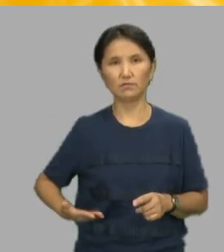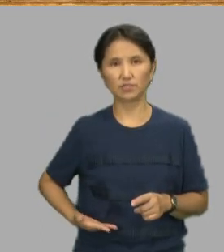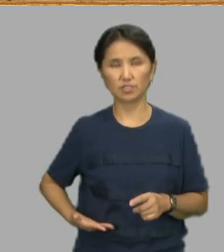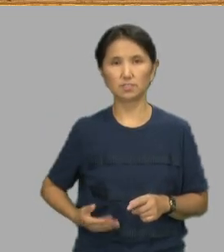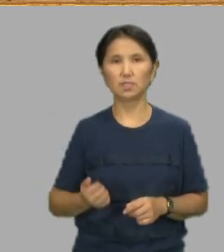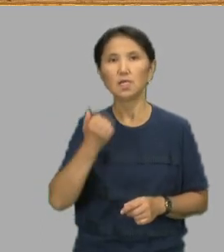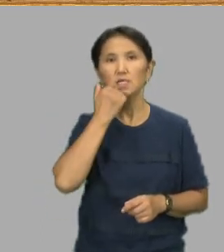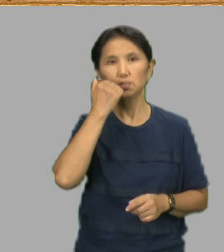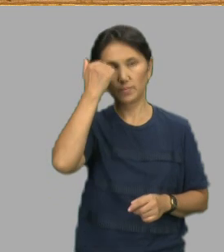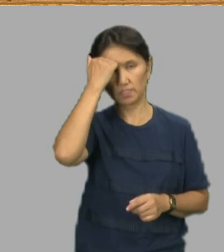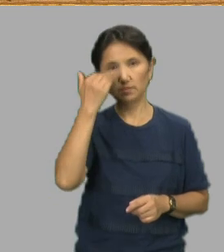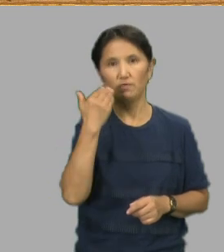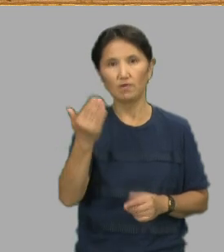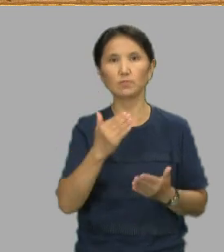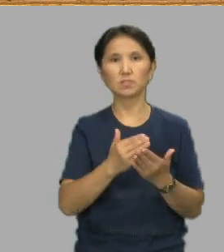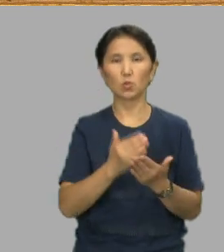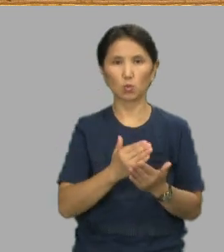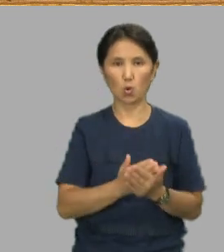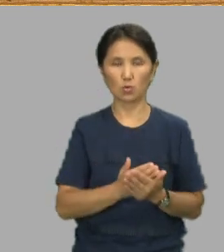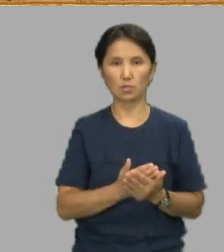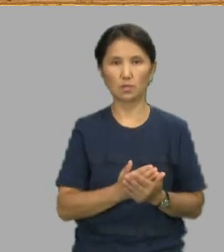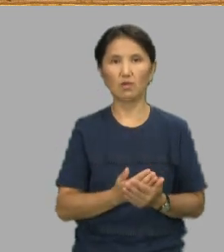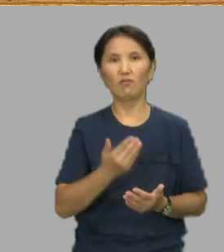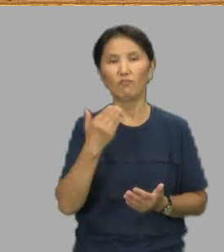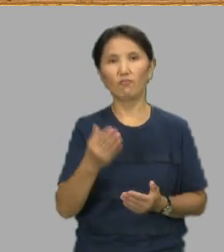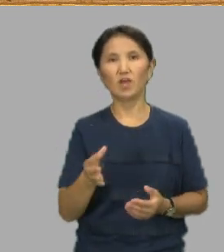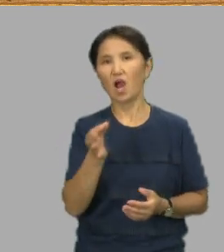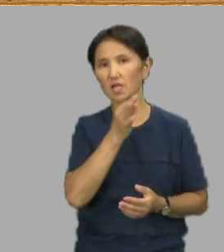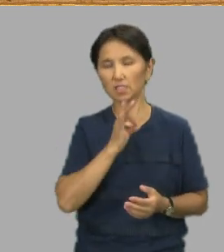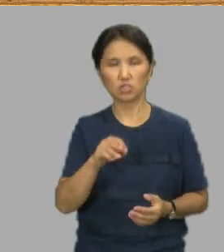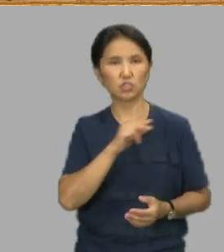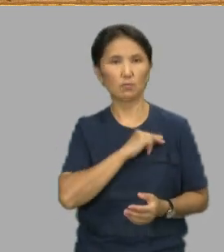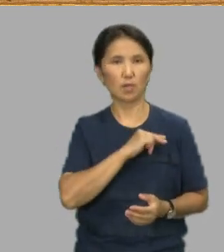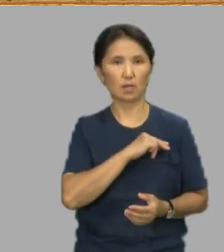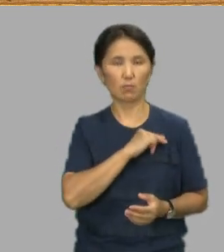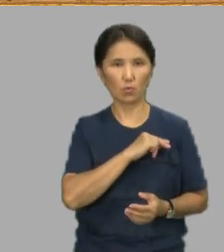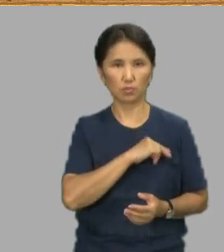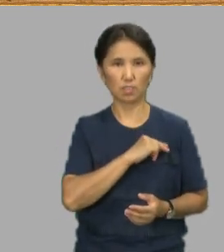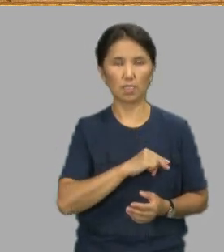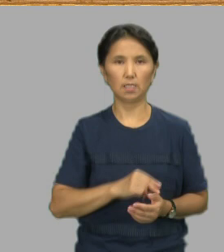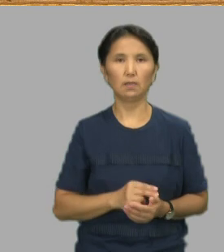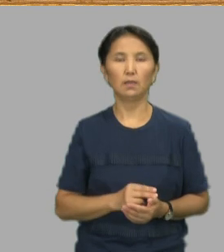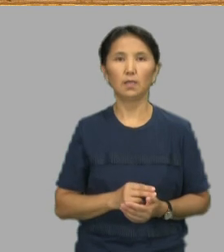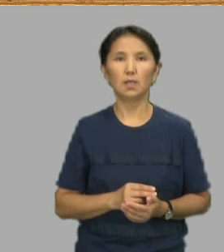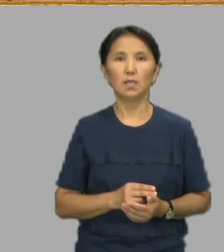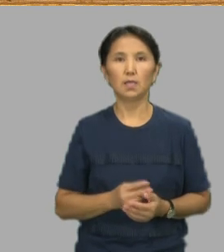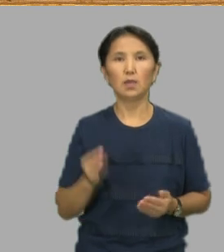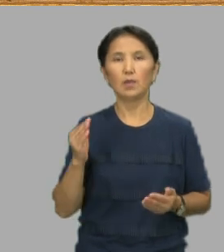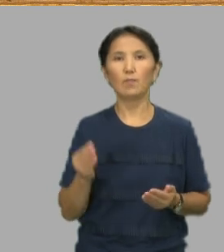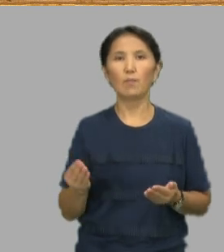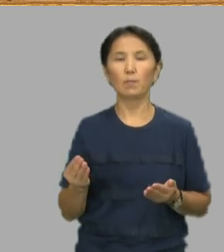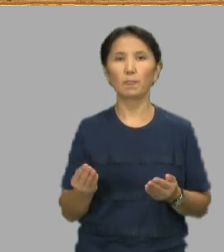жизни. Спасибо вам за урок. Вы отлично поработали и пополнили